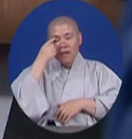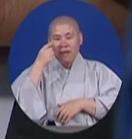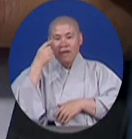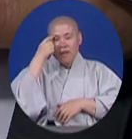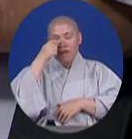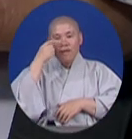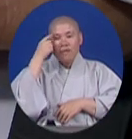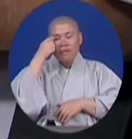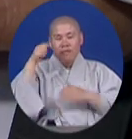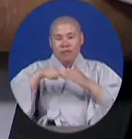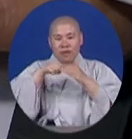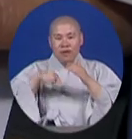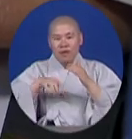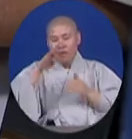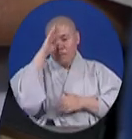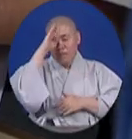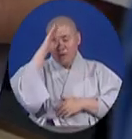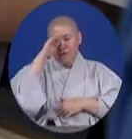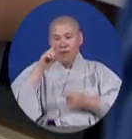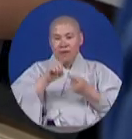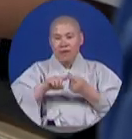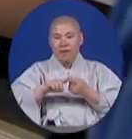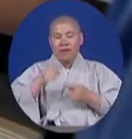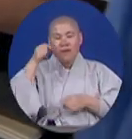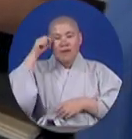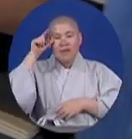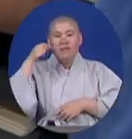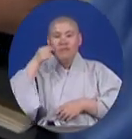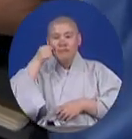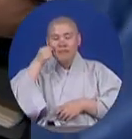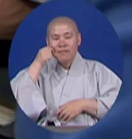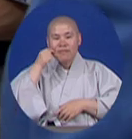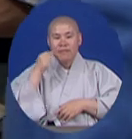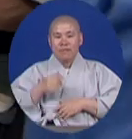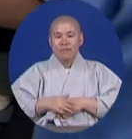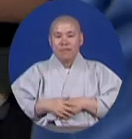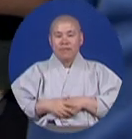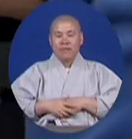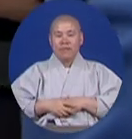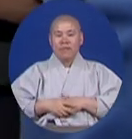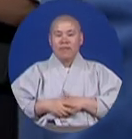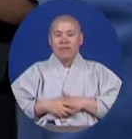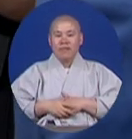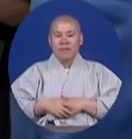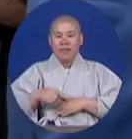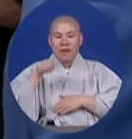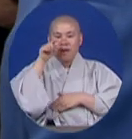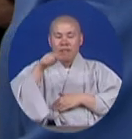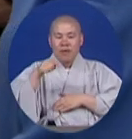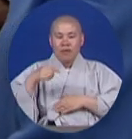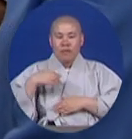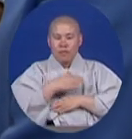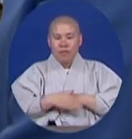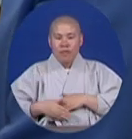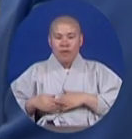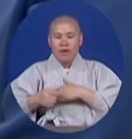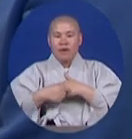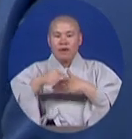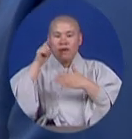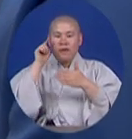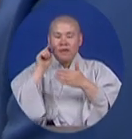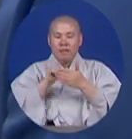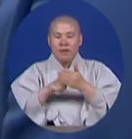단계 공리에 유화하고 다만 허공 속에 꽃이 있는 것을 이상하게 생각하고 불각 안중에